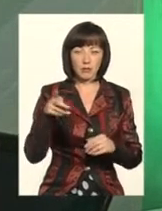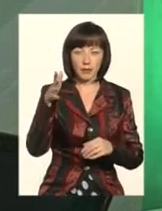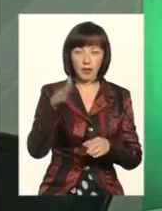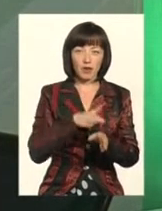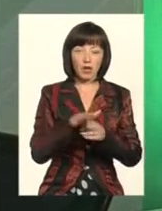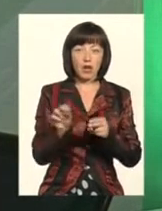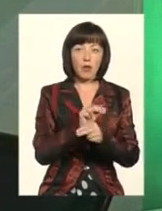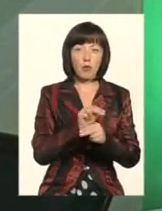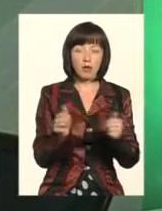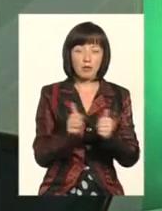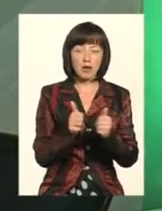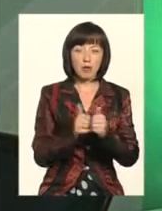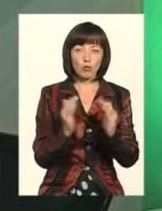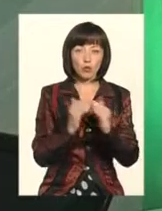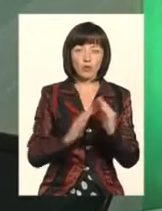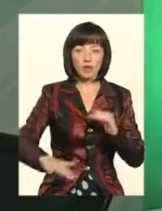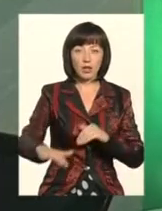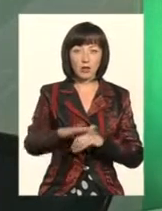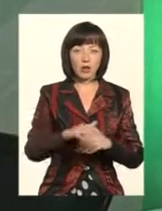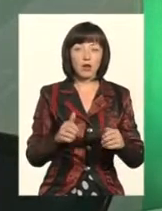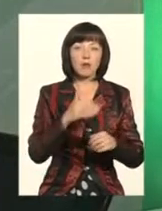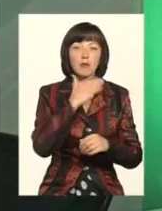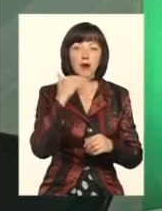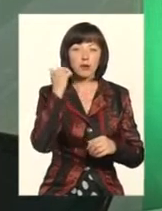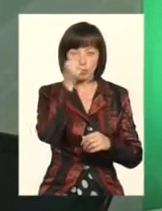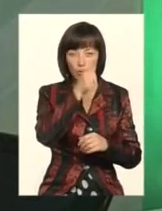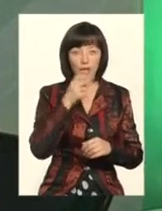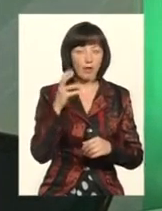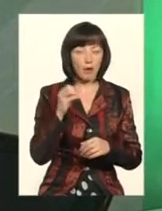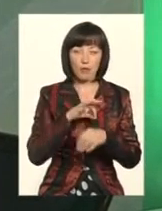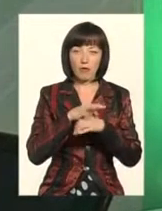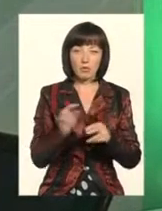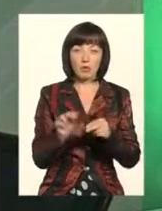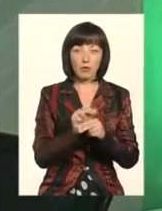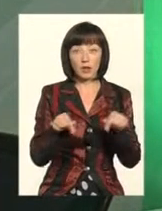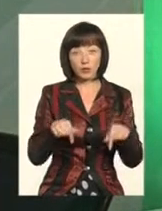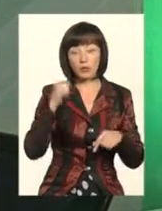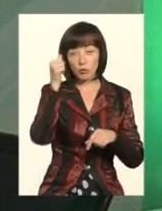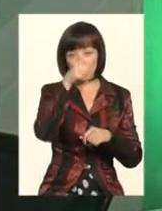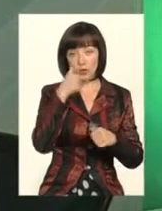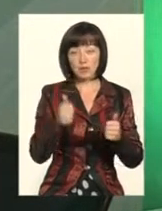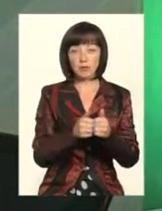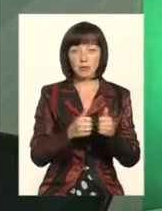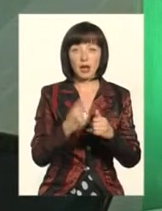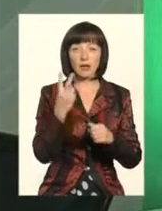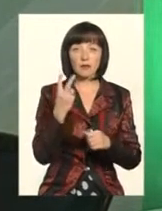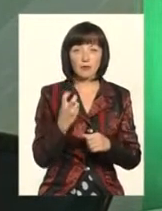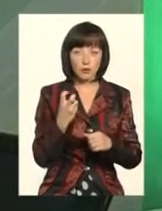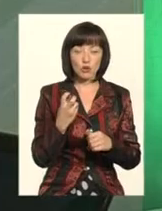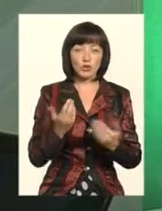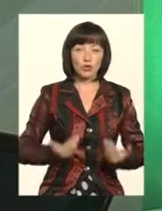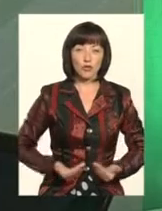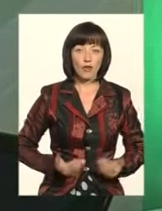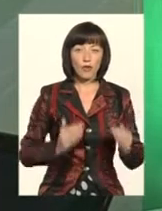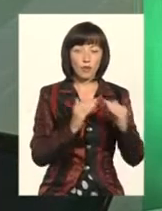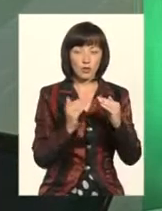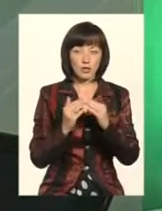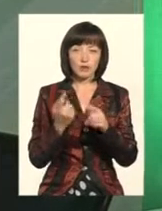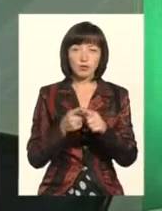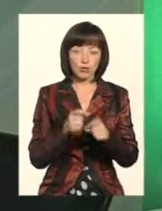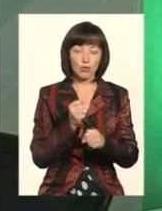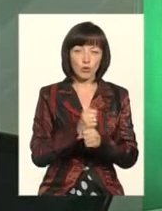ремонт прибудинкових територій, біля яких ну, вже багато років не проводиться ремонт, а в цьому році вже біля 200 житлових будинків. І цю